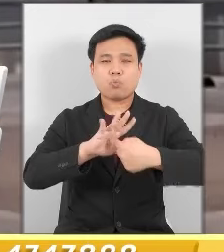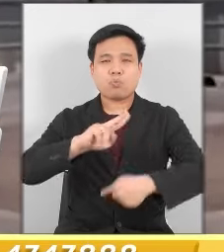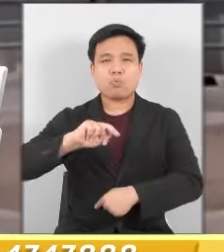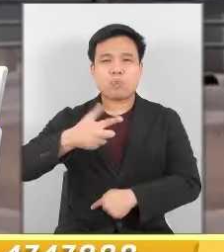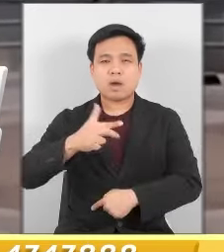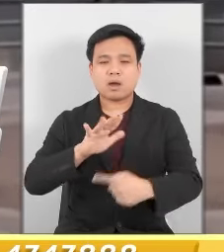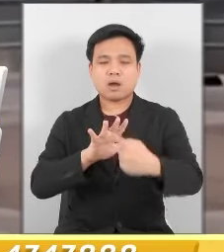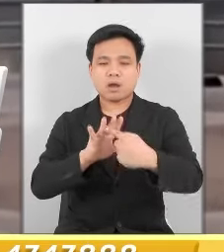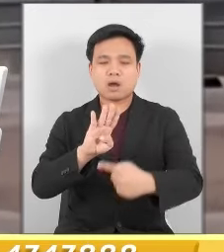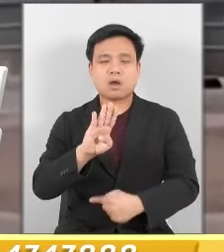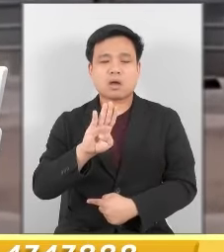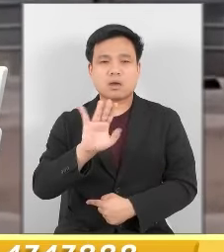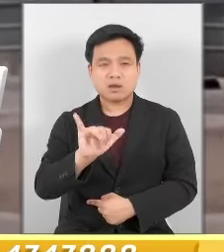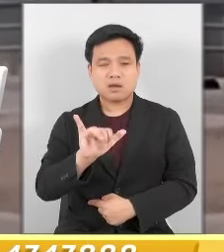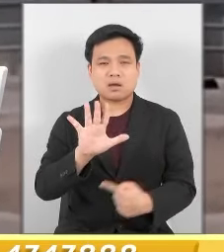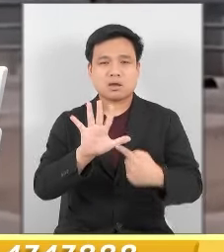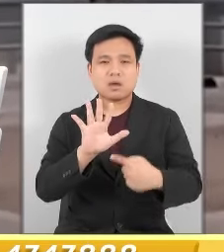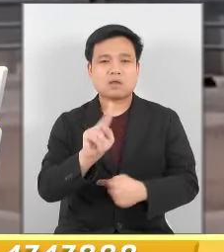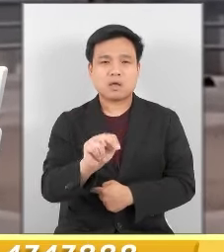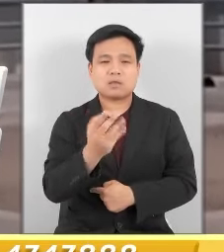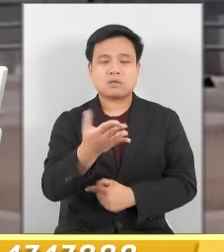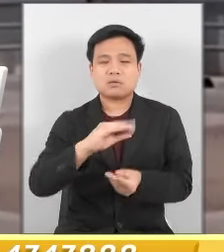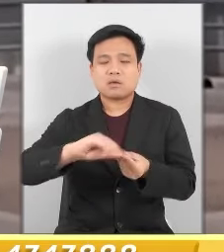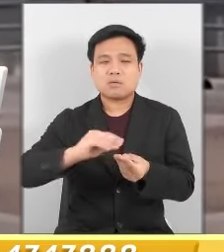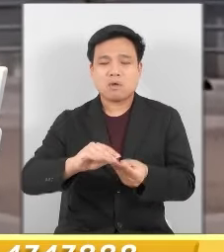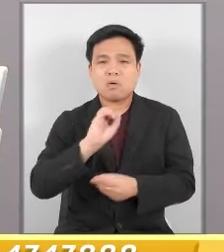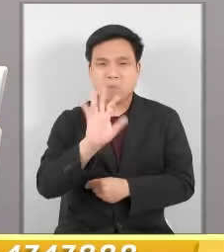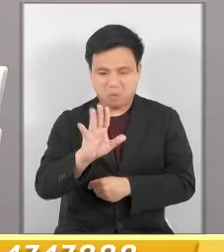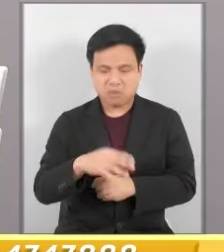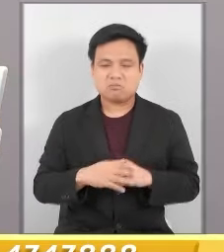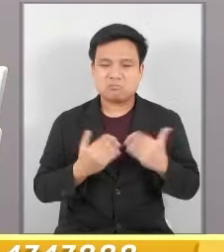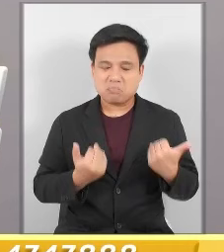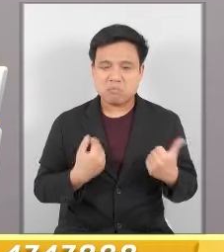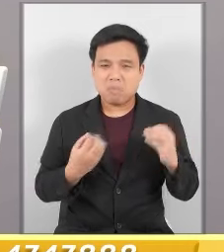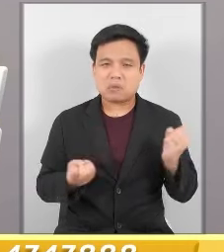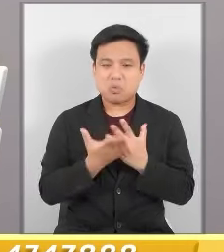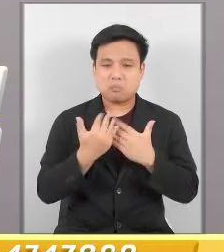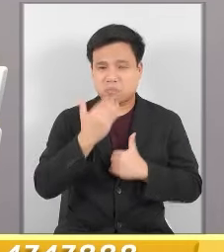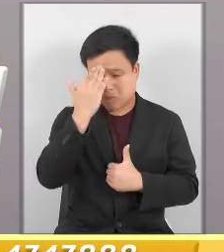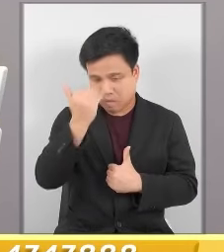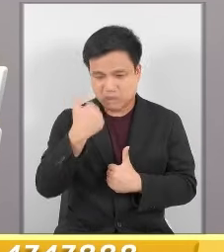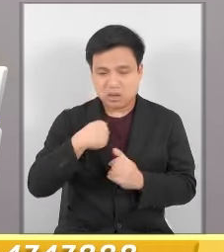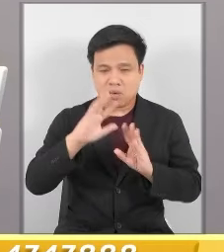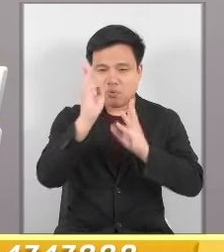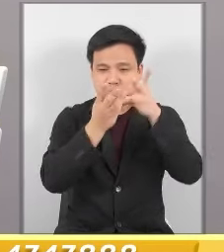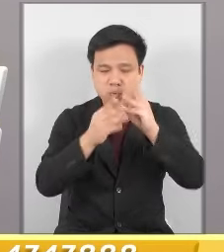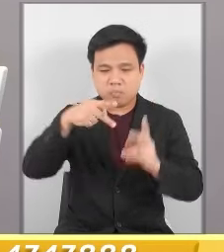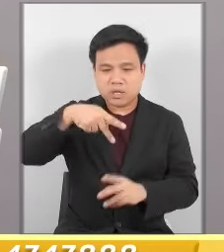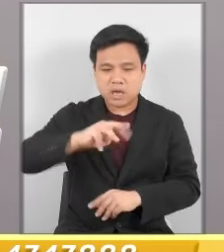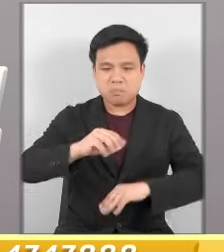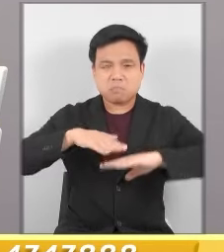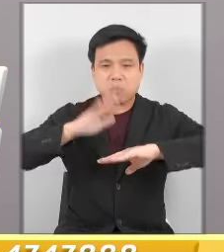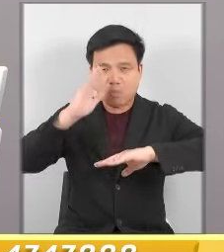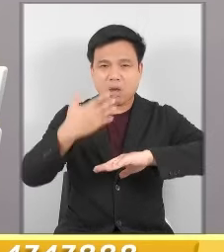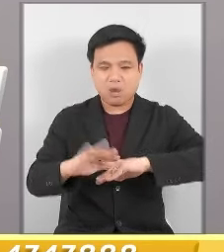กว่าค่ามาตรฐานนะฮะคือเขาบอกว่าเริ่มส่งผลกระทบกับสุขภาพร่างกายแล้วเพราะว่าตรงจุดเนี้ยนอกจาก